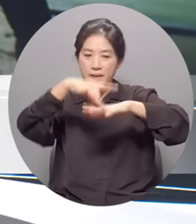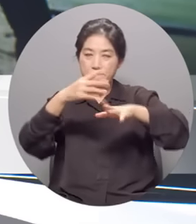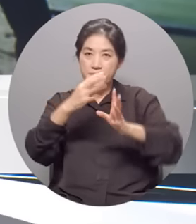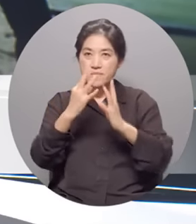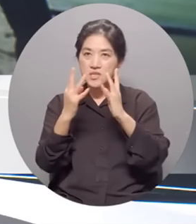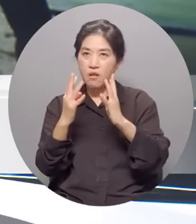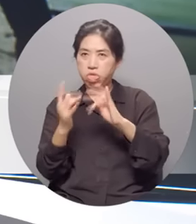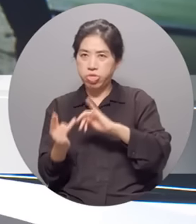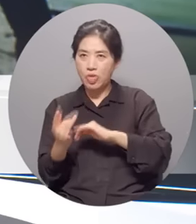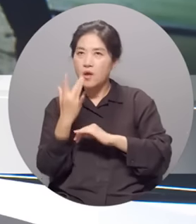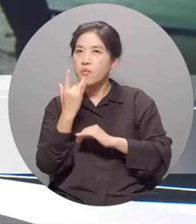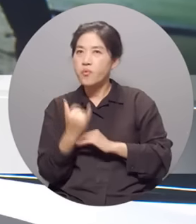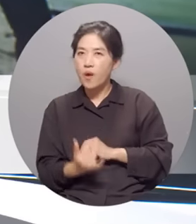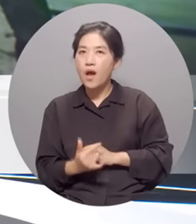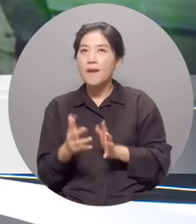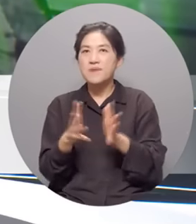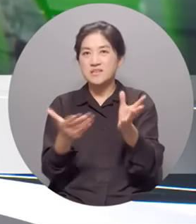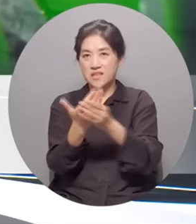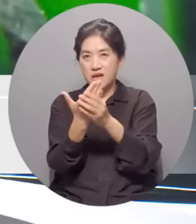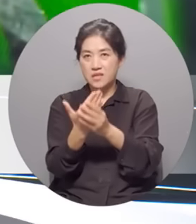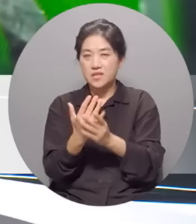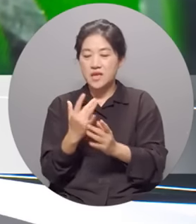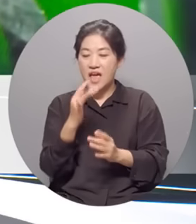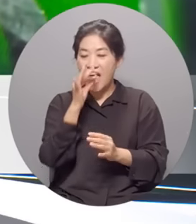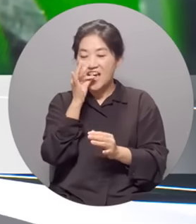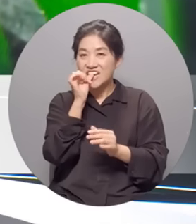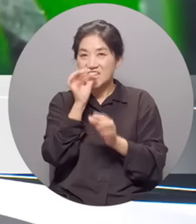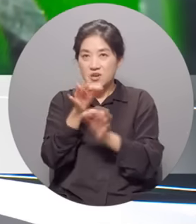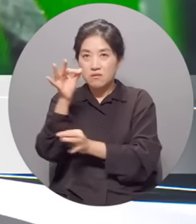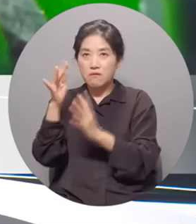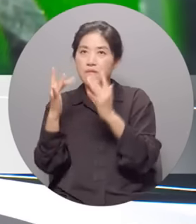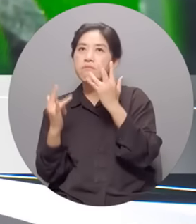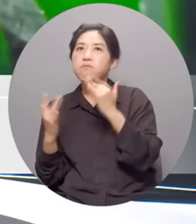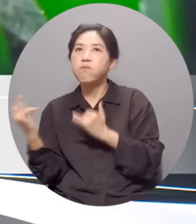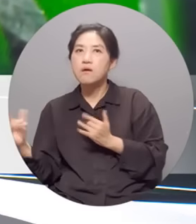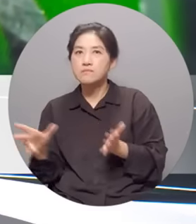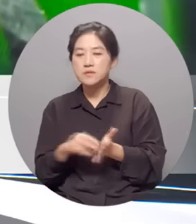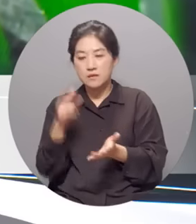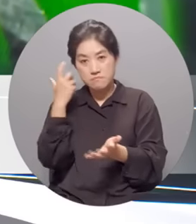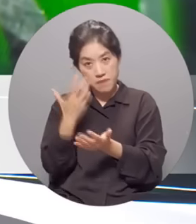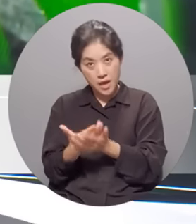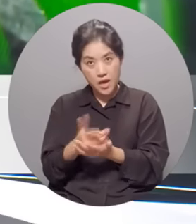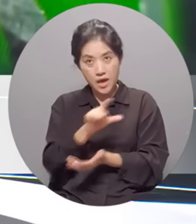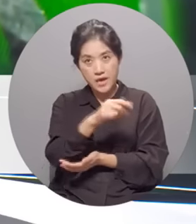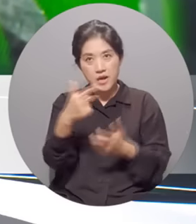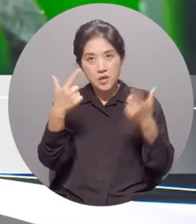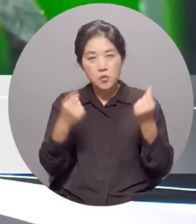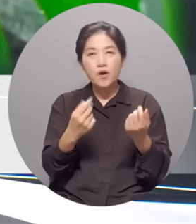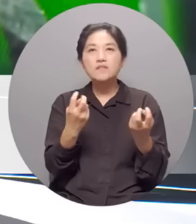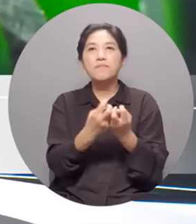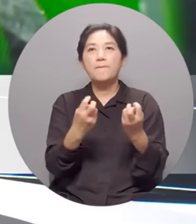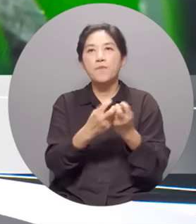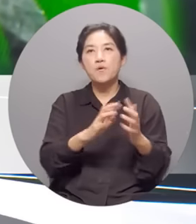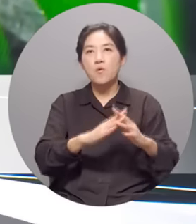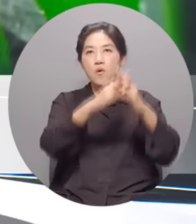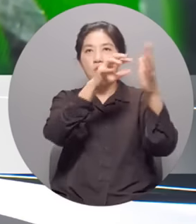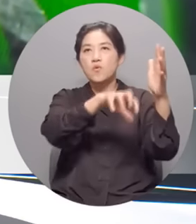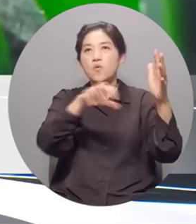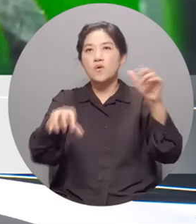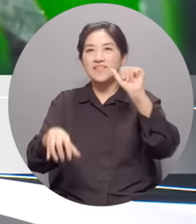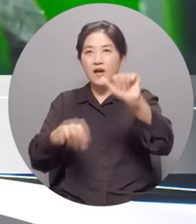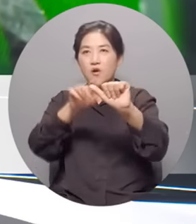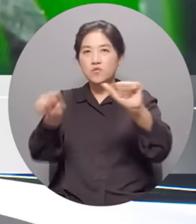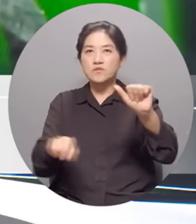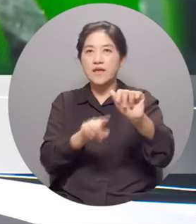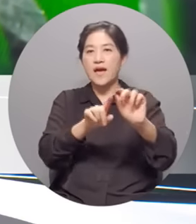겁니다. 당시 철근이 빠져있던 사실이 드러나 충격을 줬는데 LH가 같은 공법을 적용한 현장 5곳 중